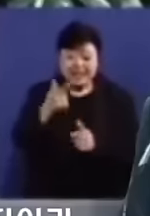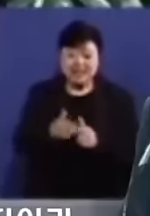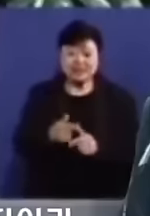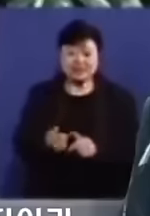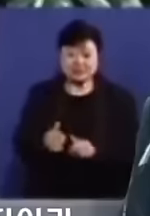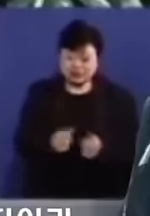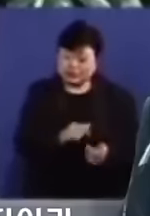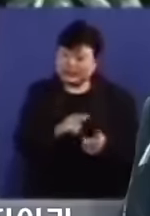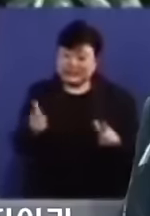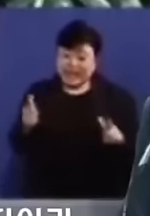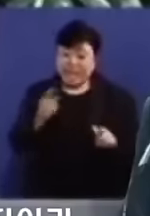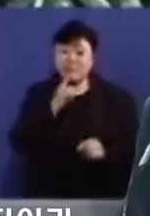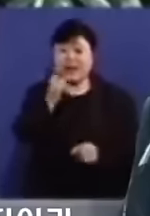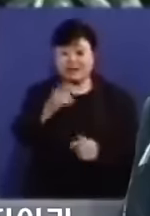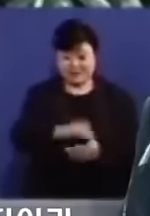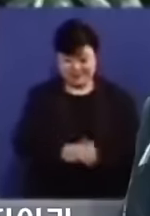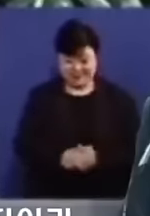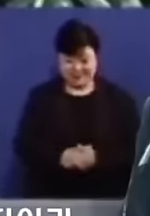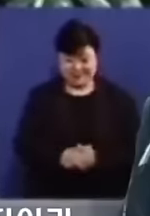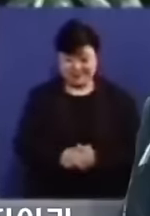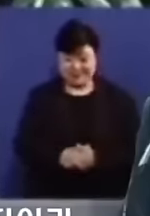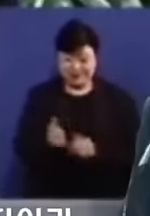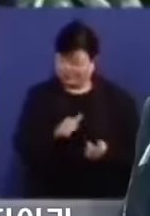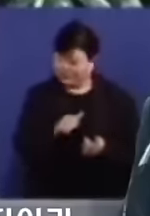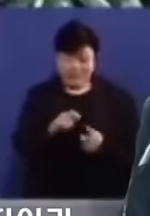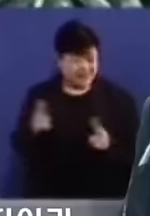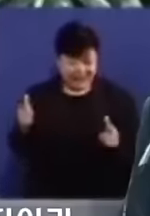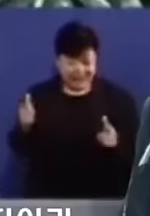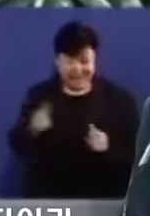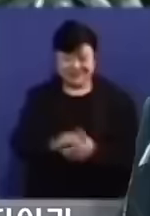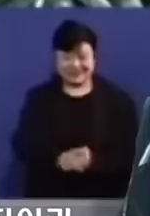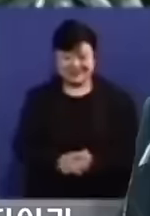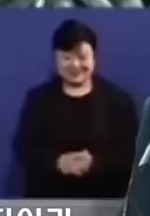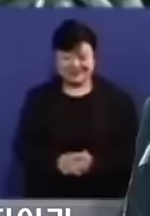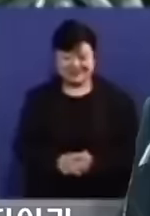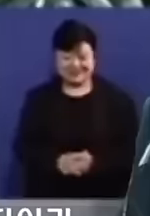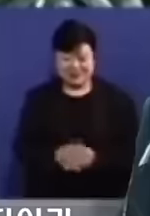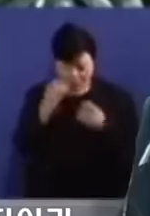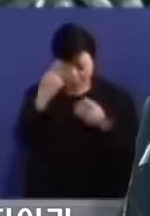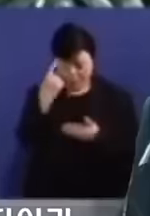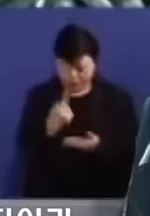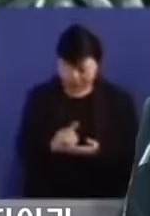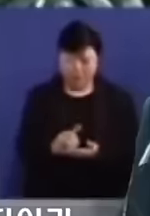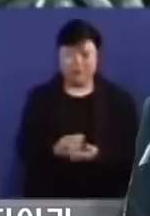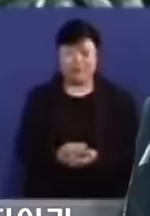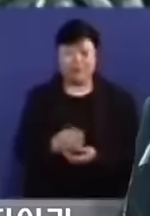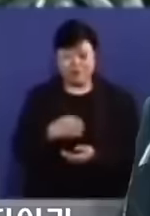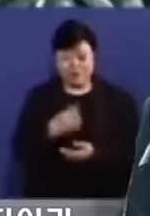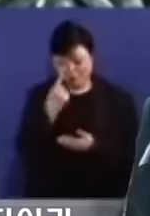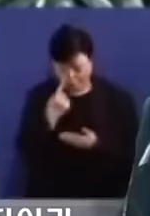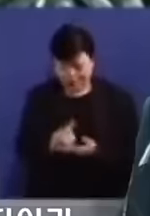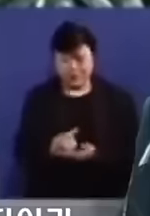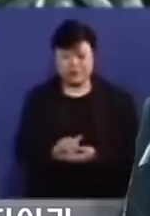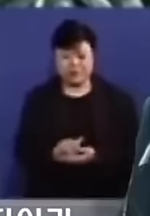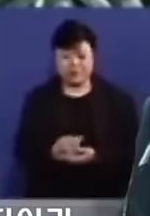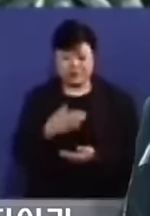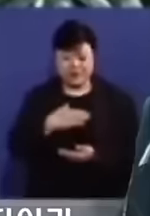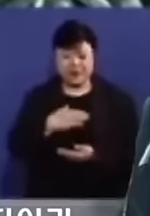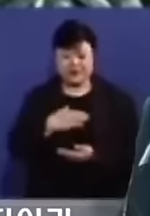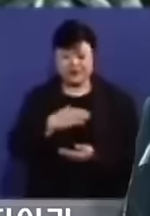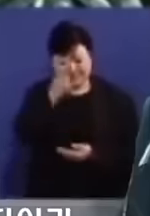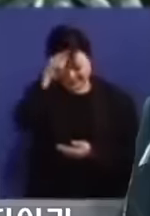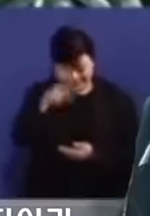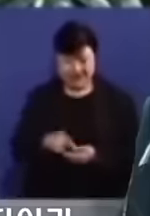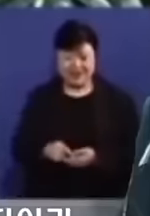안 죽는다 그러셨는데 안 죽는다, 고통이 다가오고 괴로움이 다가와도 난